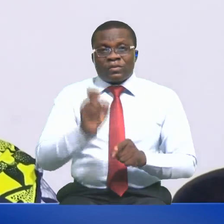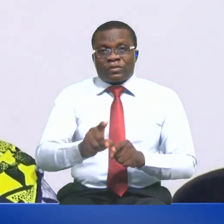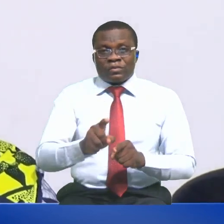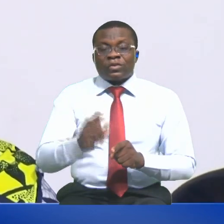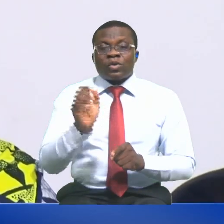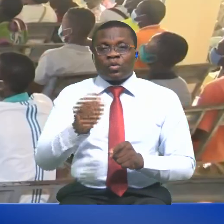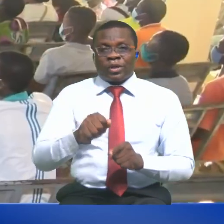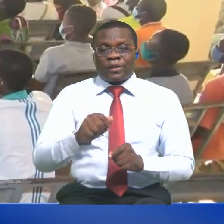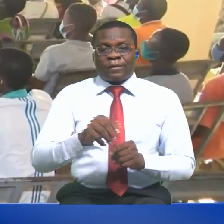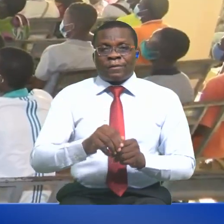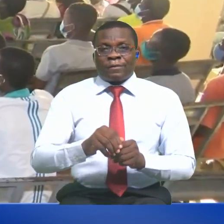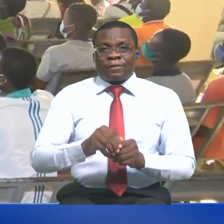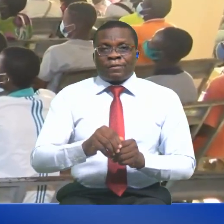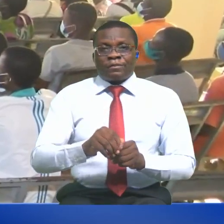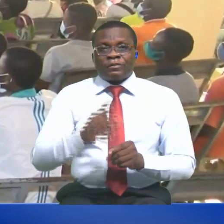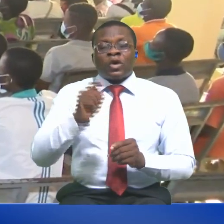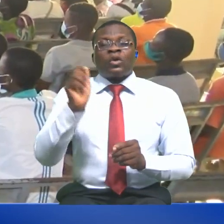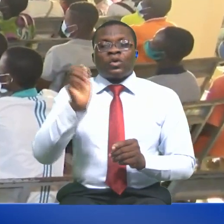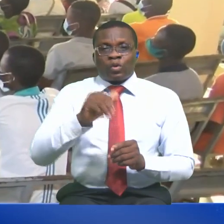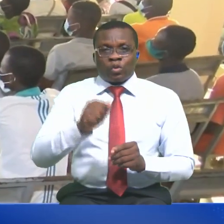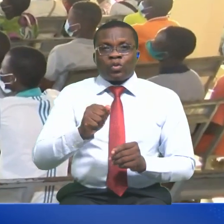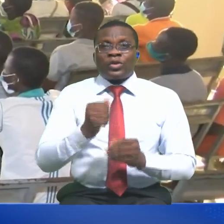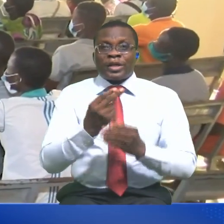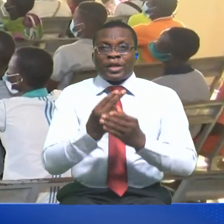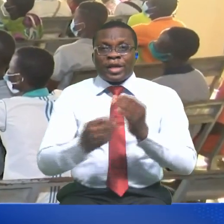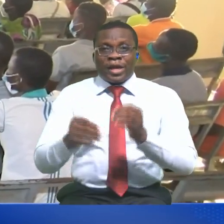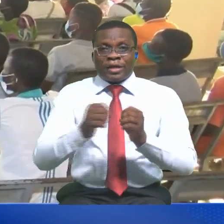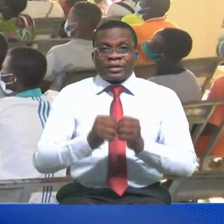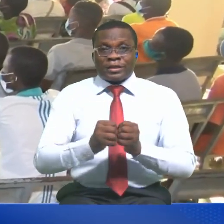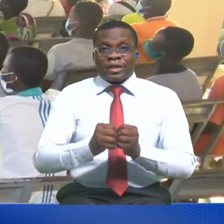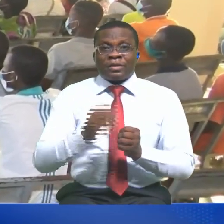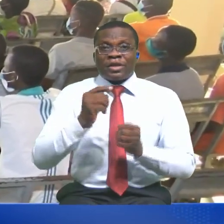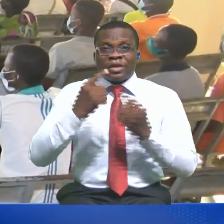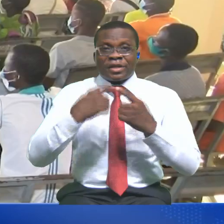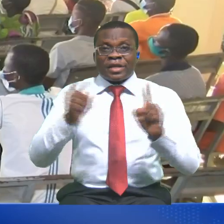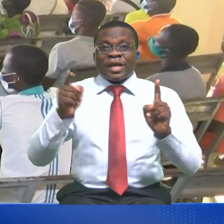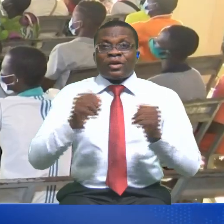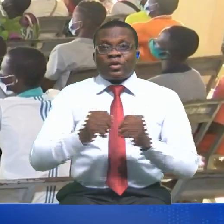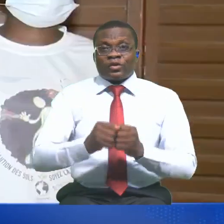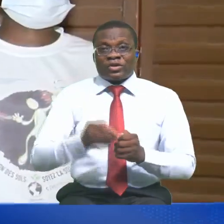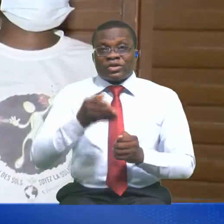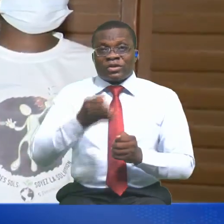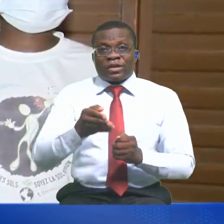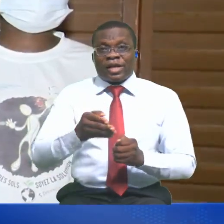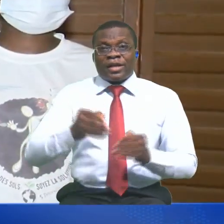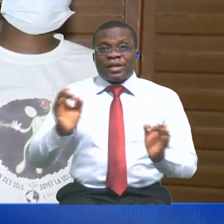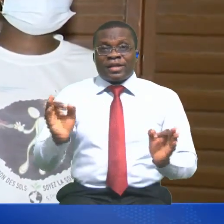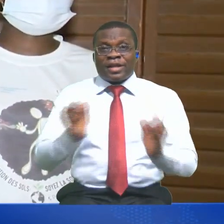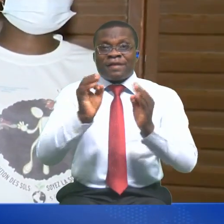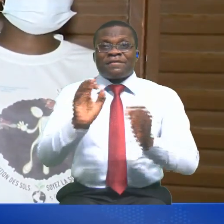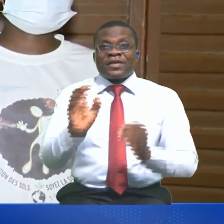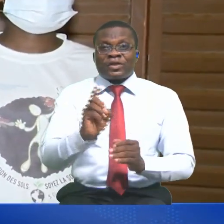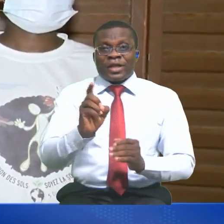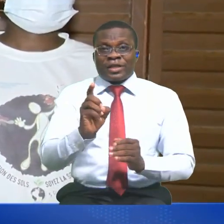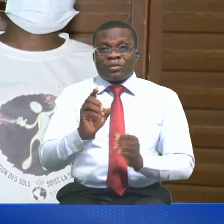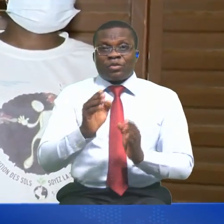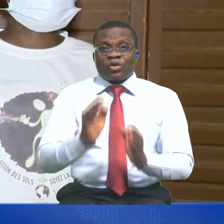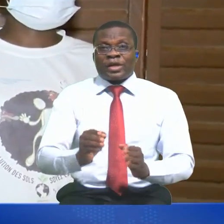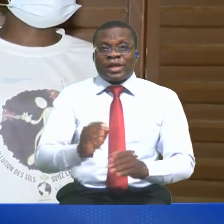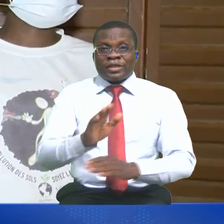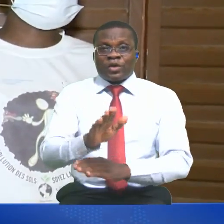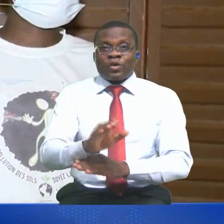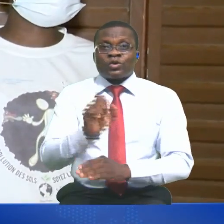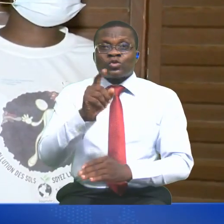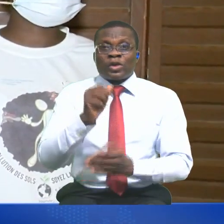Voilà. Un oui à l'unisson des Nantos qui annonce sans doute la fête de la démocratie au soir du